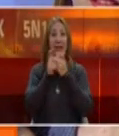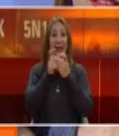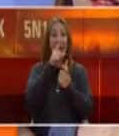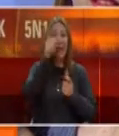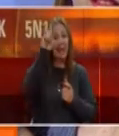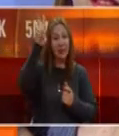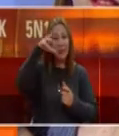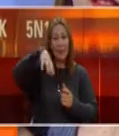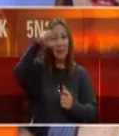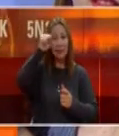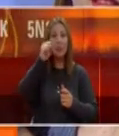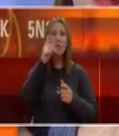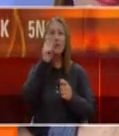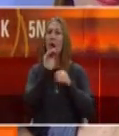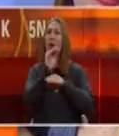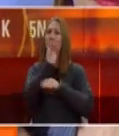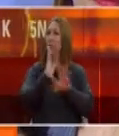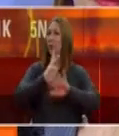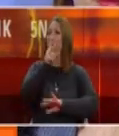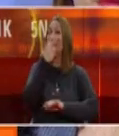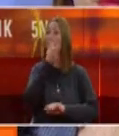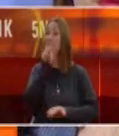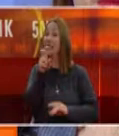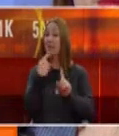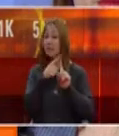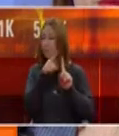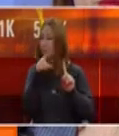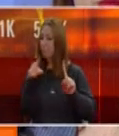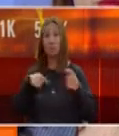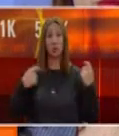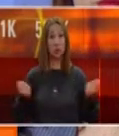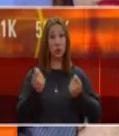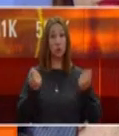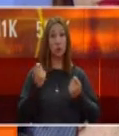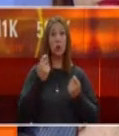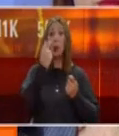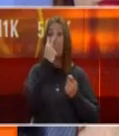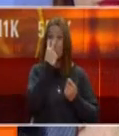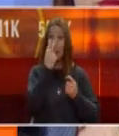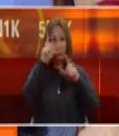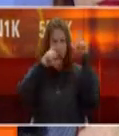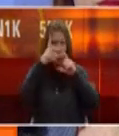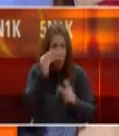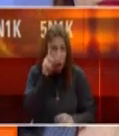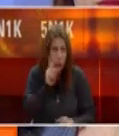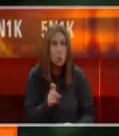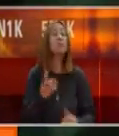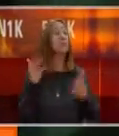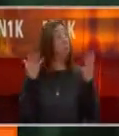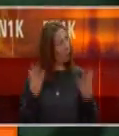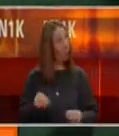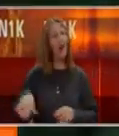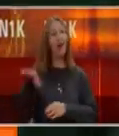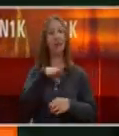merkezinde kör fotoğrafçılar projesini hayata geçiriyoruz. 2008 yılından beri çalışıyoruz. Körden fotoğrafçı olur mu demeyin, olur. Her şey olduğu